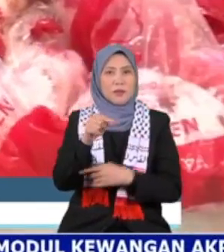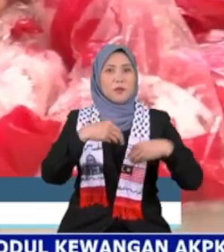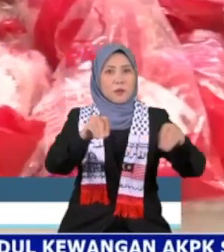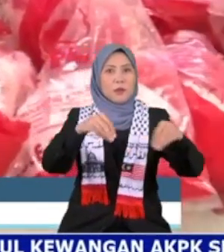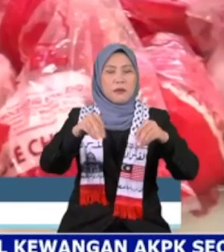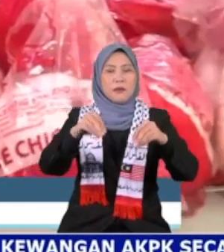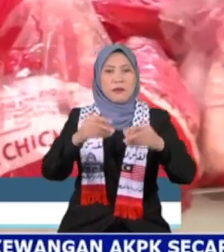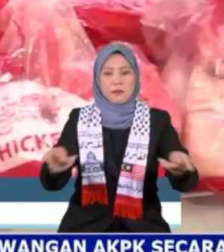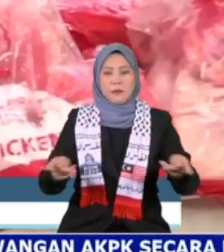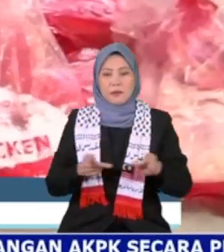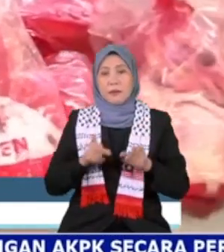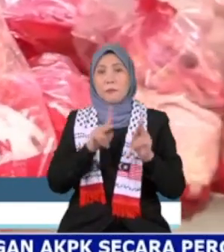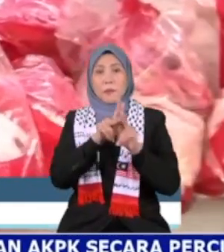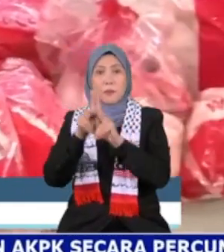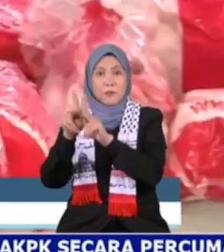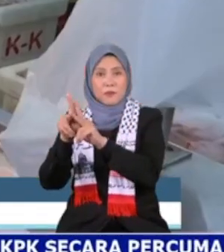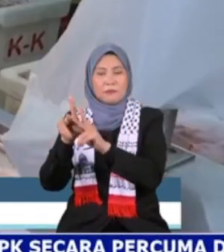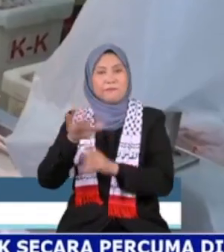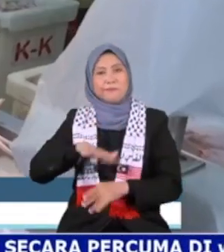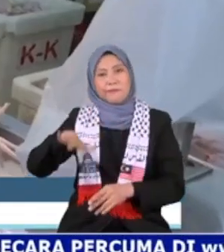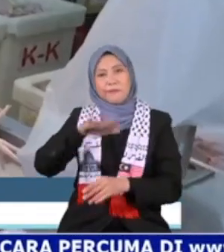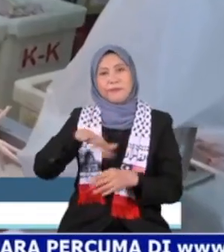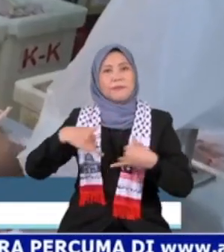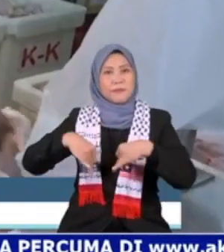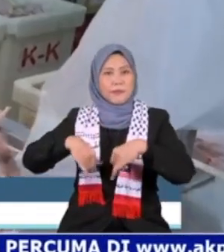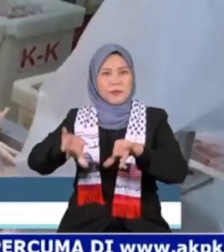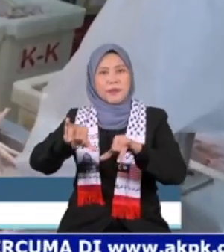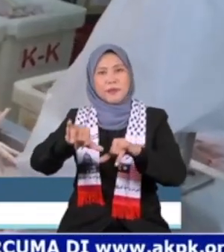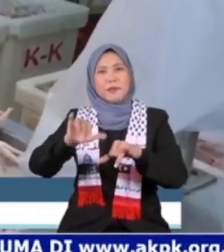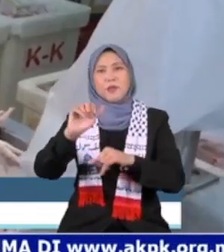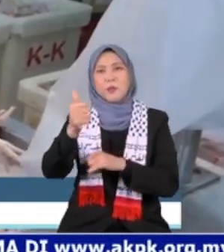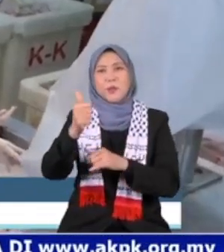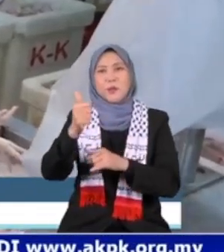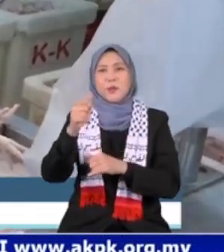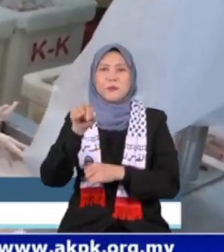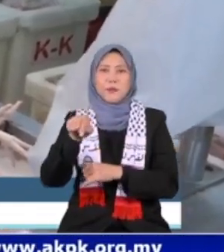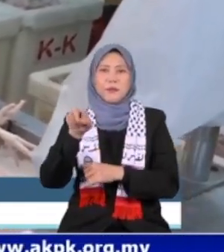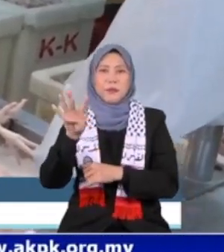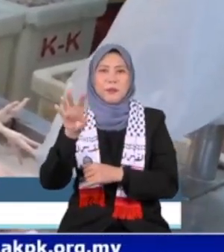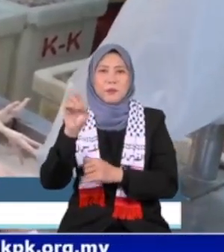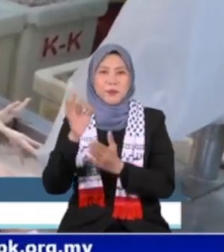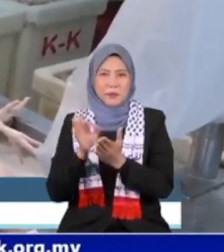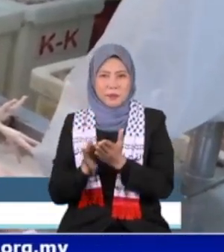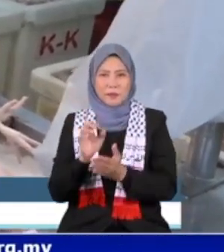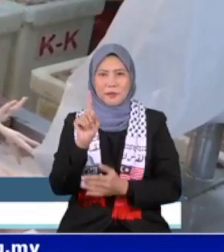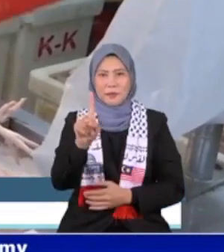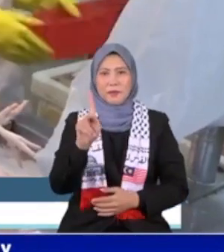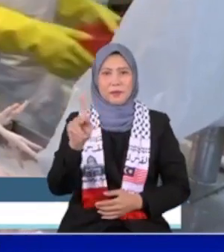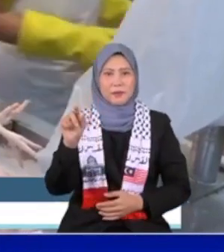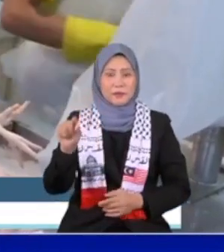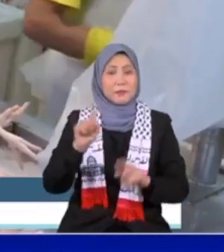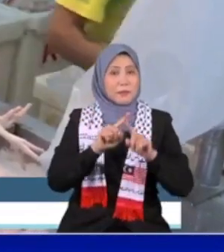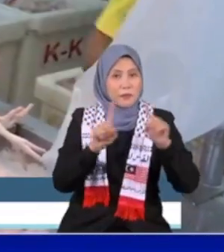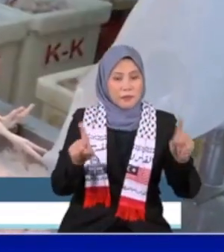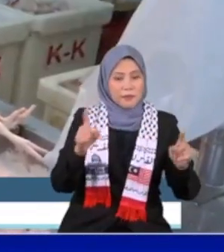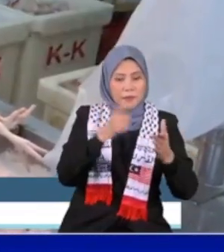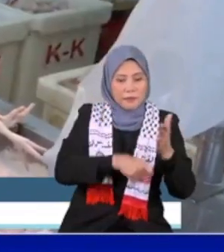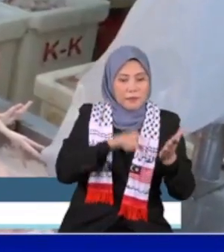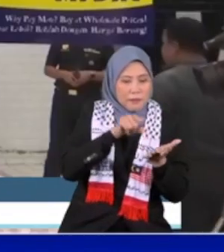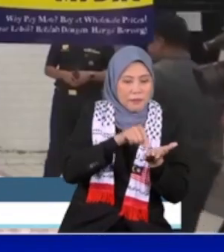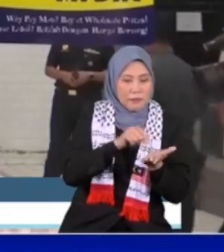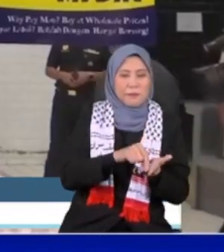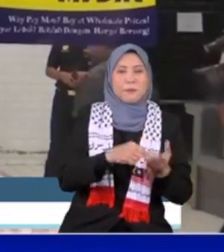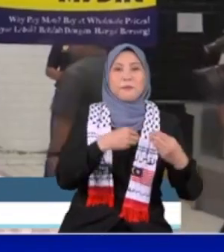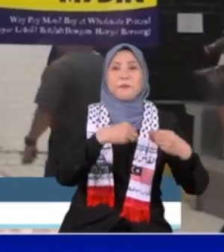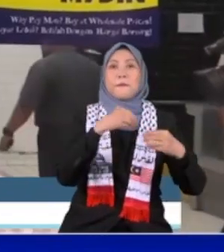runcit di kawasan luar Bandar dijangka Masih sekitar rm10.4 sekilo bagaimanapun harga ayam di